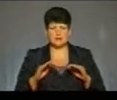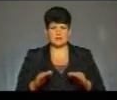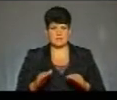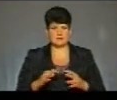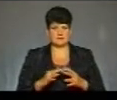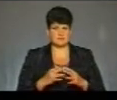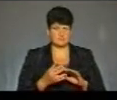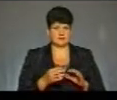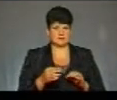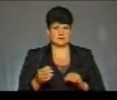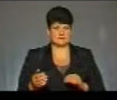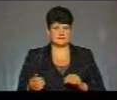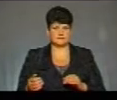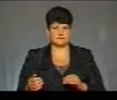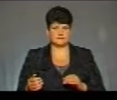населених пунктів?